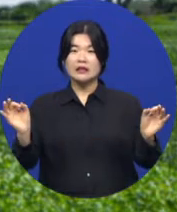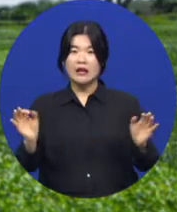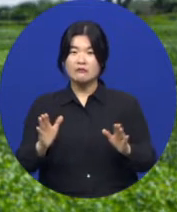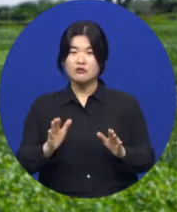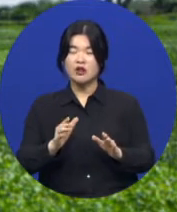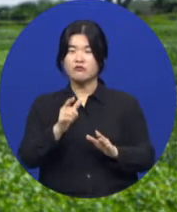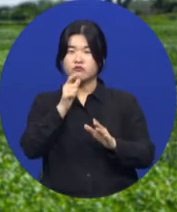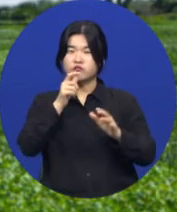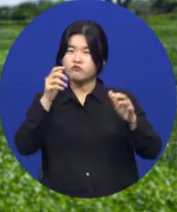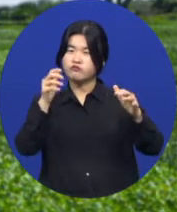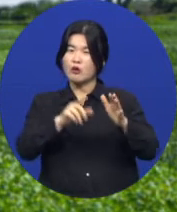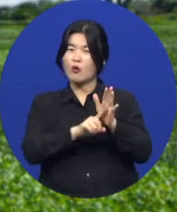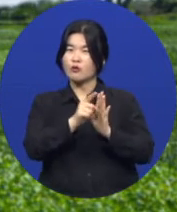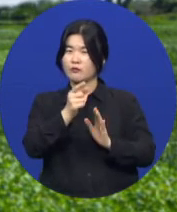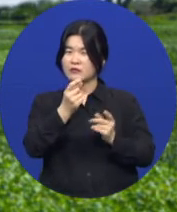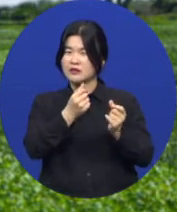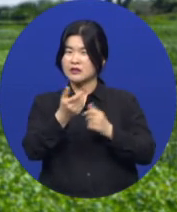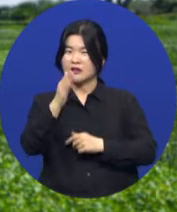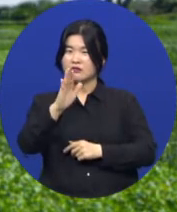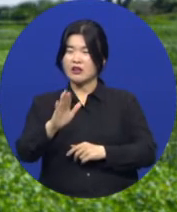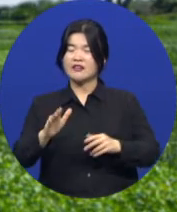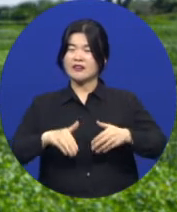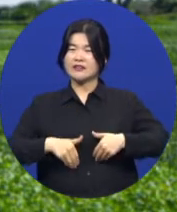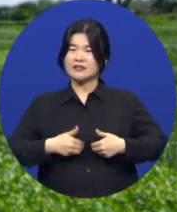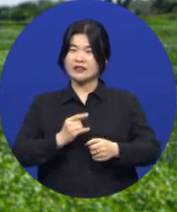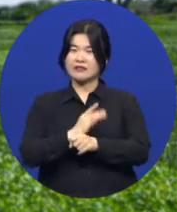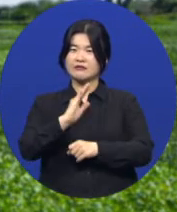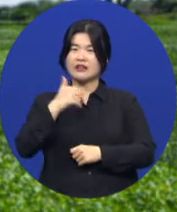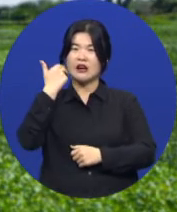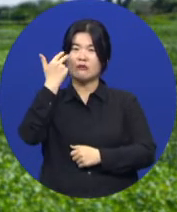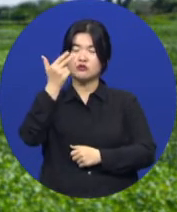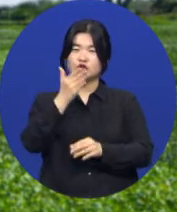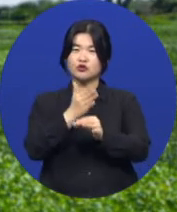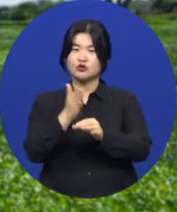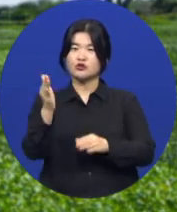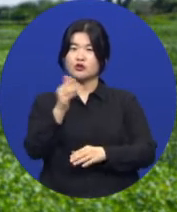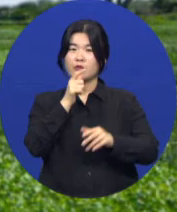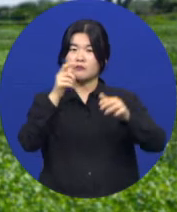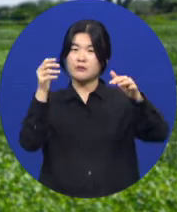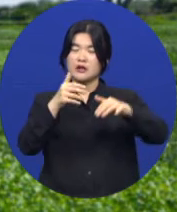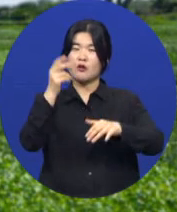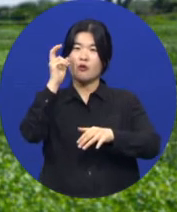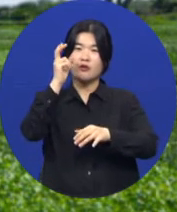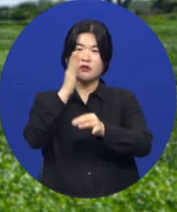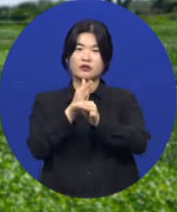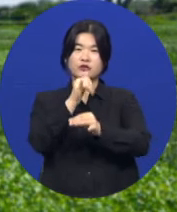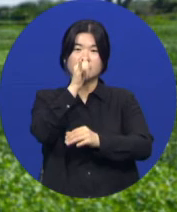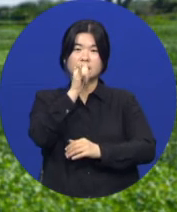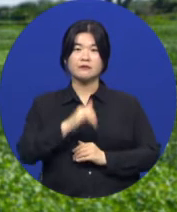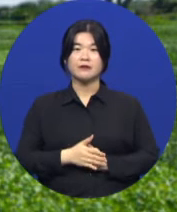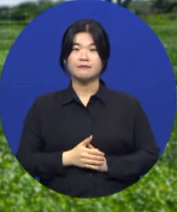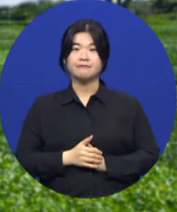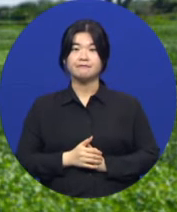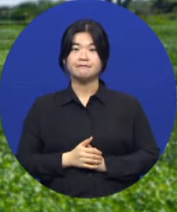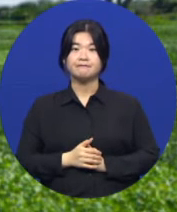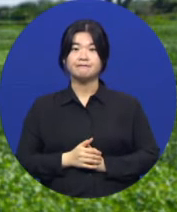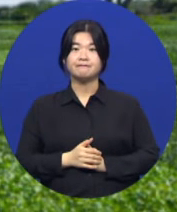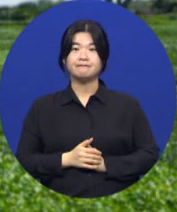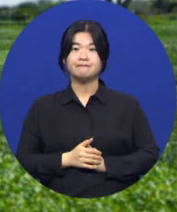예년 기온을 보이면서 포근한 날씨가 이어지겠습니다 다음주 중반 에는 비가 내릴 전망입니다 내셨습니다